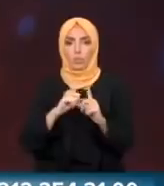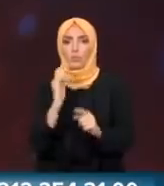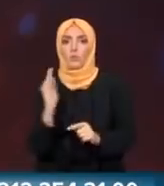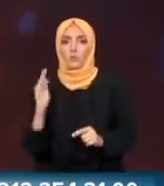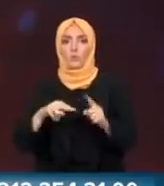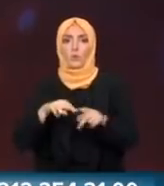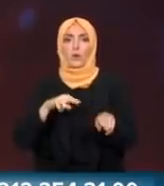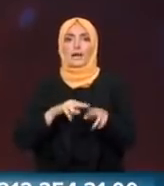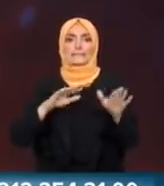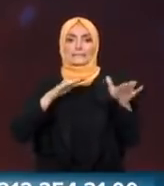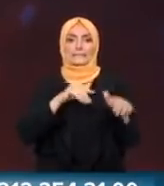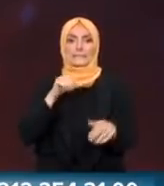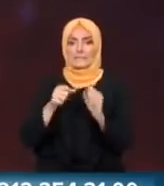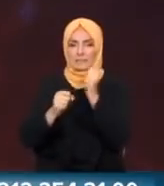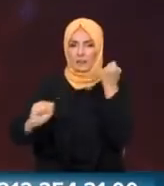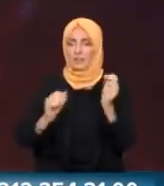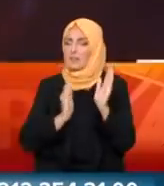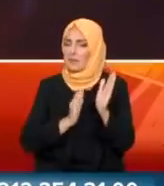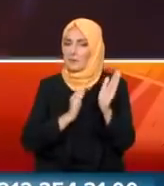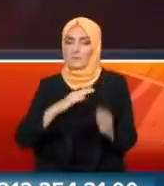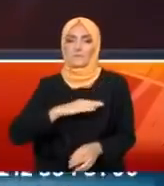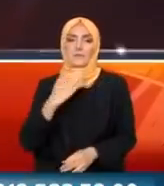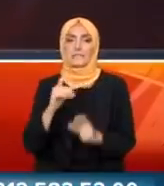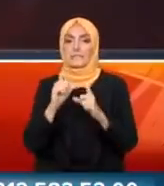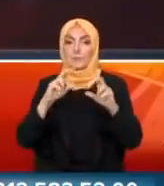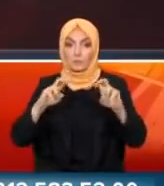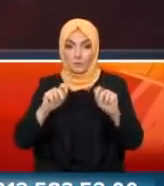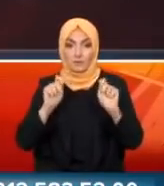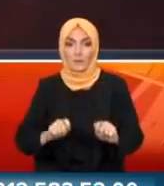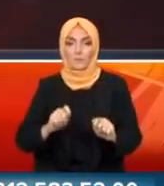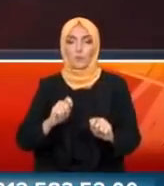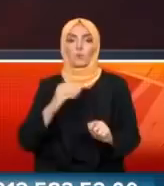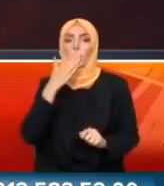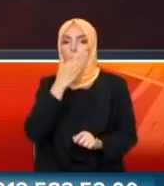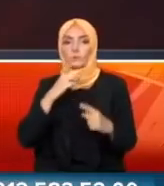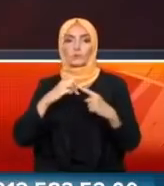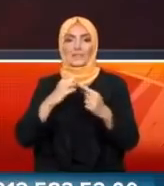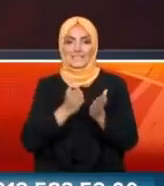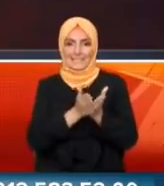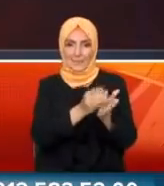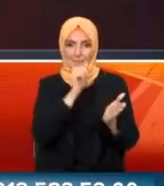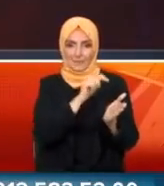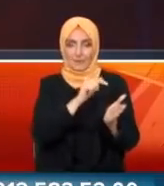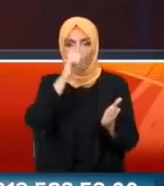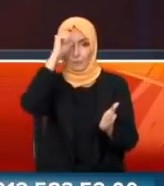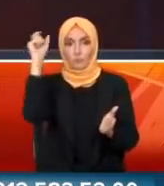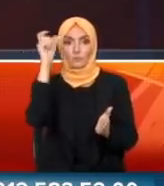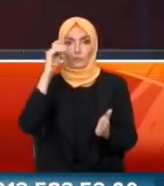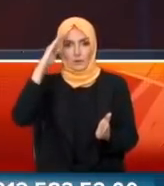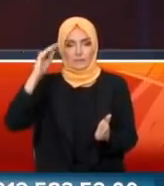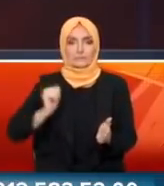Doğu Akdeniz'deki gerginlik hali hazırda devam ediyor. Sismik araştırmalar yapan Oruç Reis'i Türk